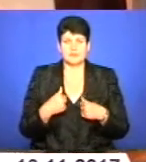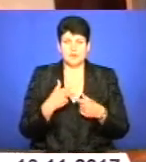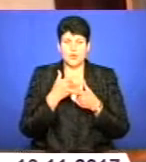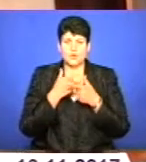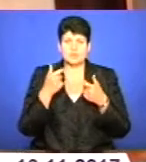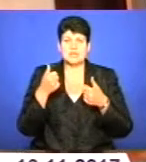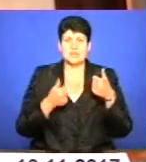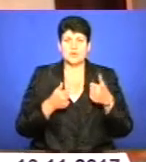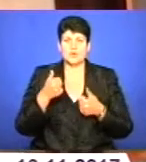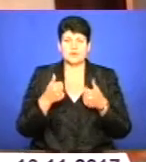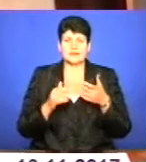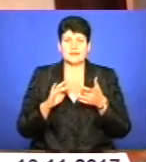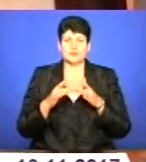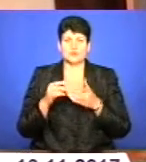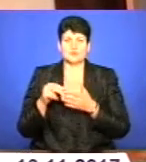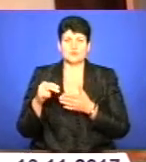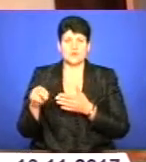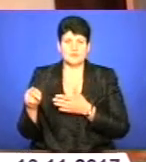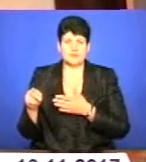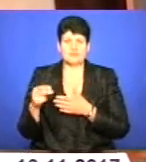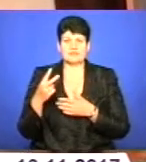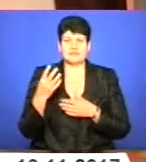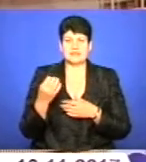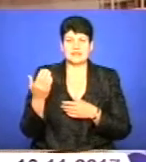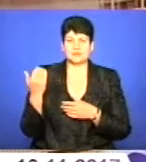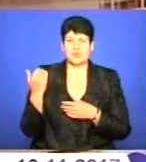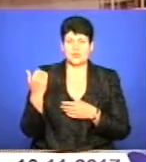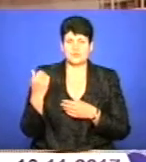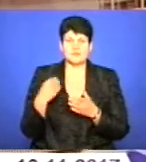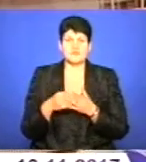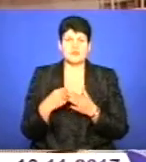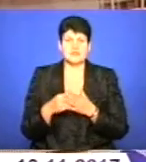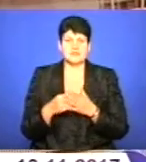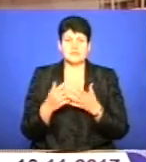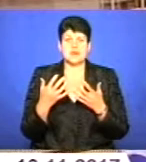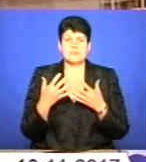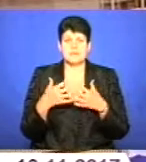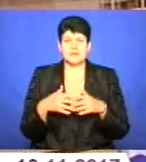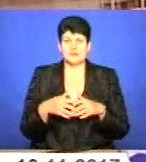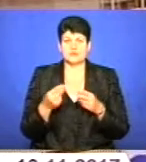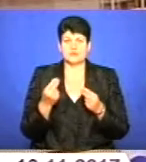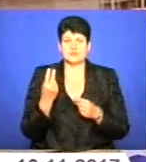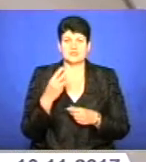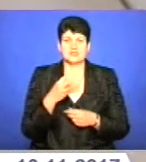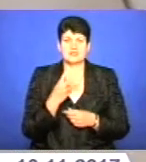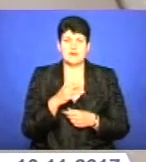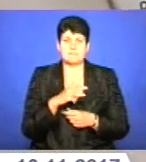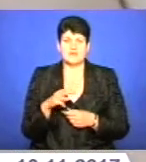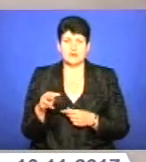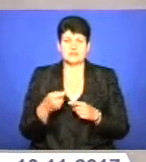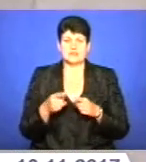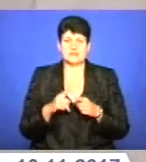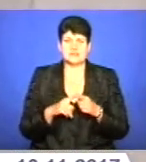оголосили конкурс електронної закупівлі 2 дні тому. Вартість апарата обладнання коштує 2 мільйони. Це є